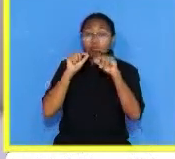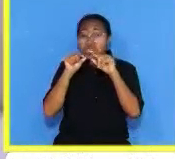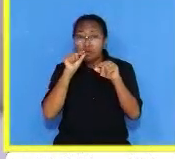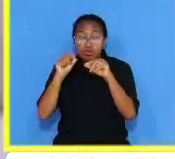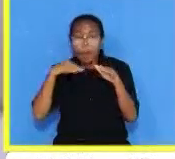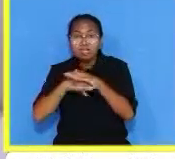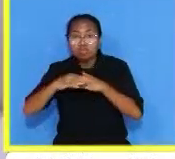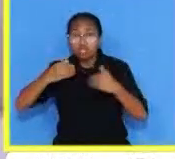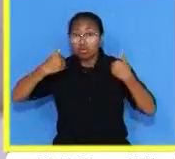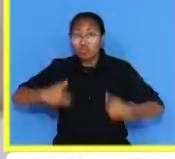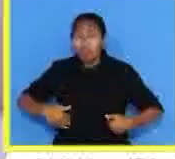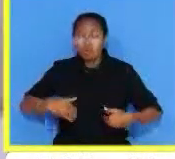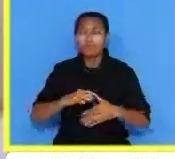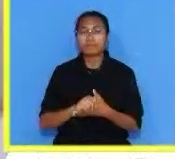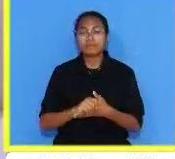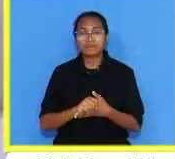bakteri,